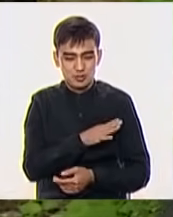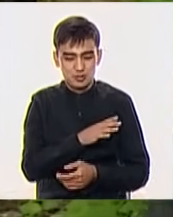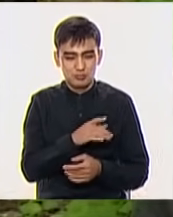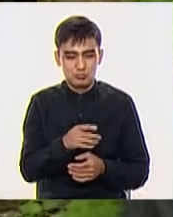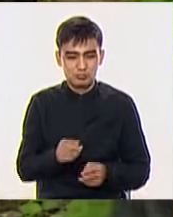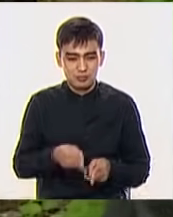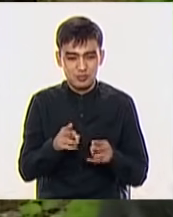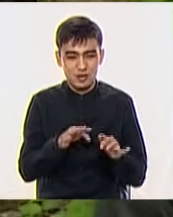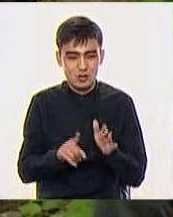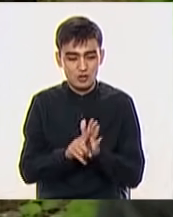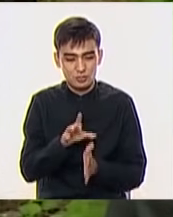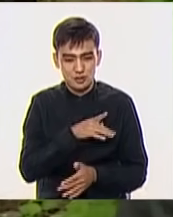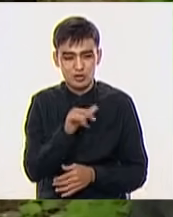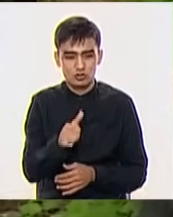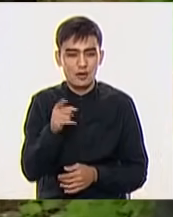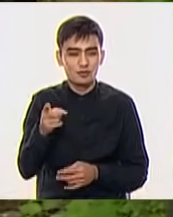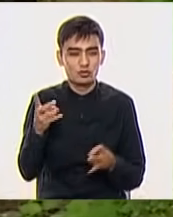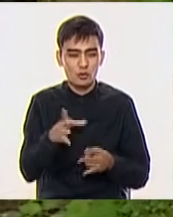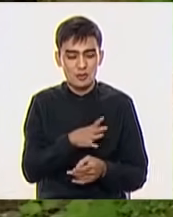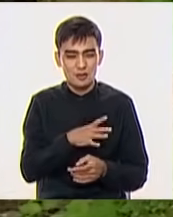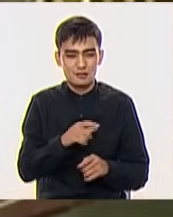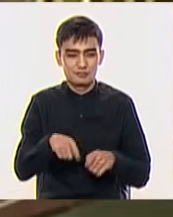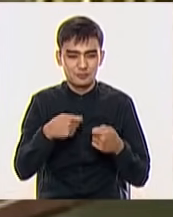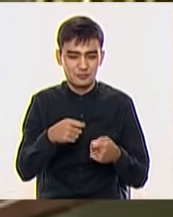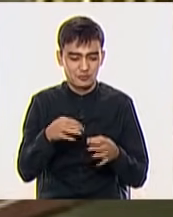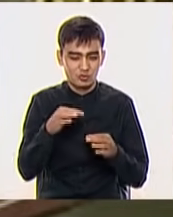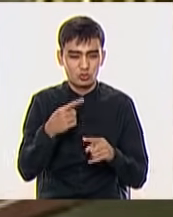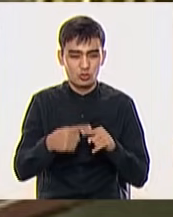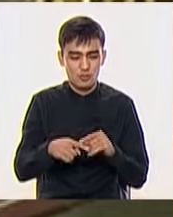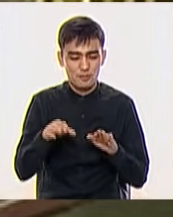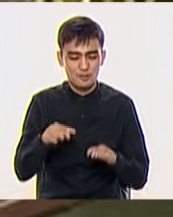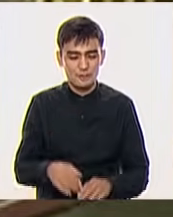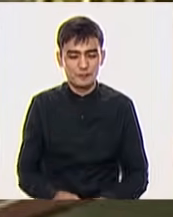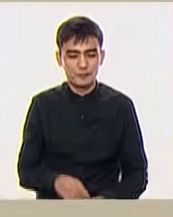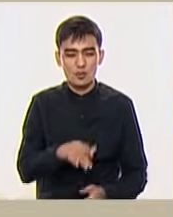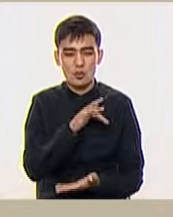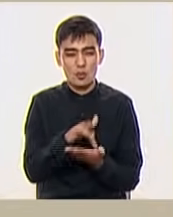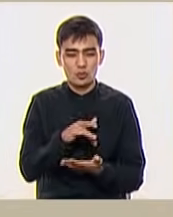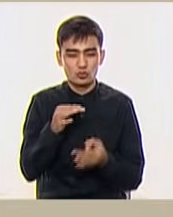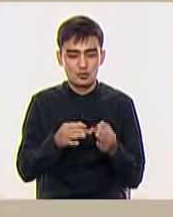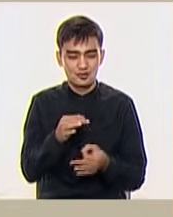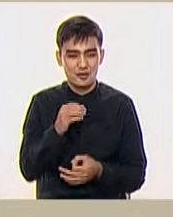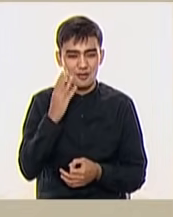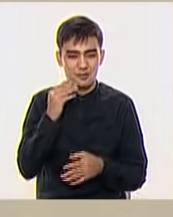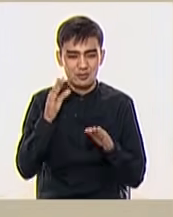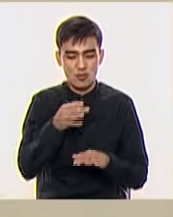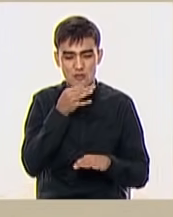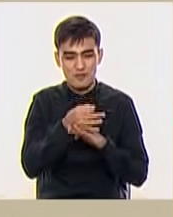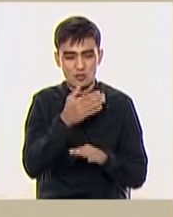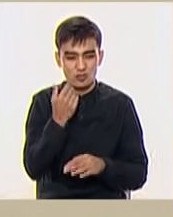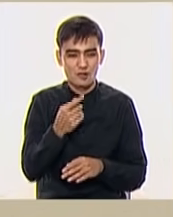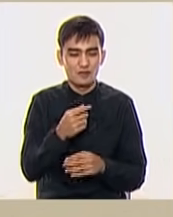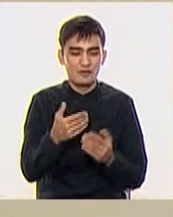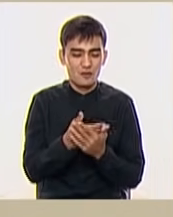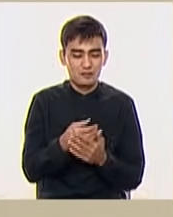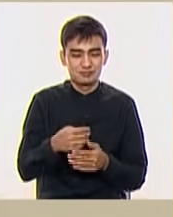возбуждено уголовное дело, то сейчас они обязаны передать по последственности. В городском суде Алматы на обвинение Светланы Жолмановой не ответили. За